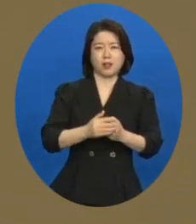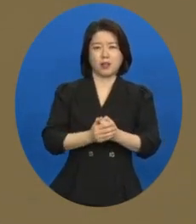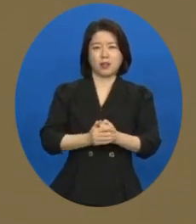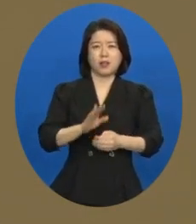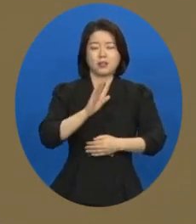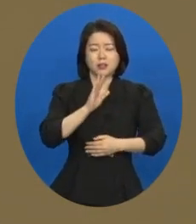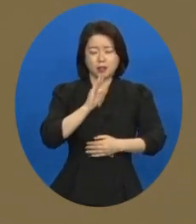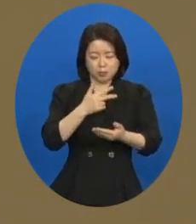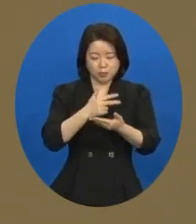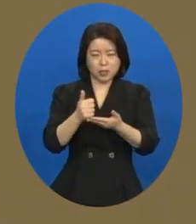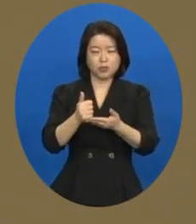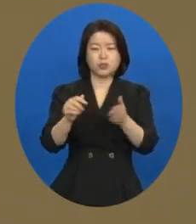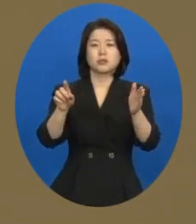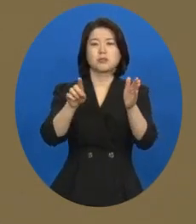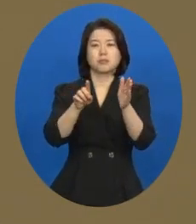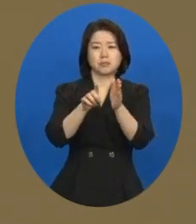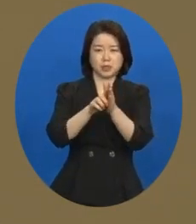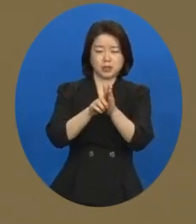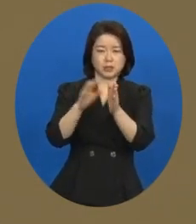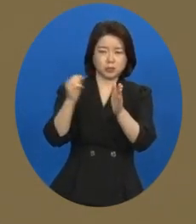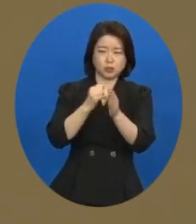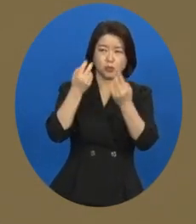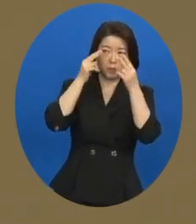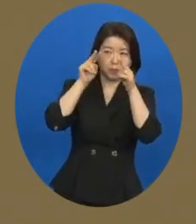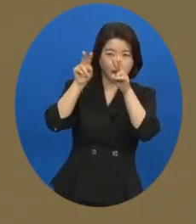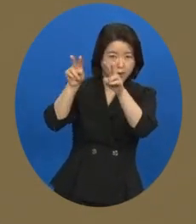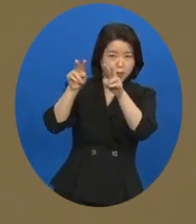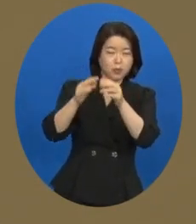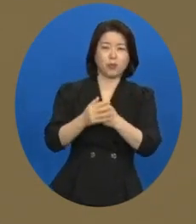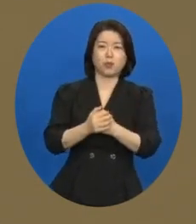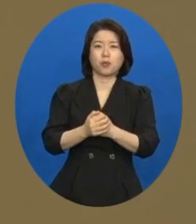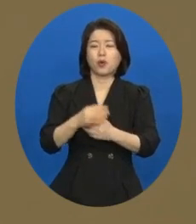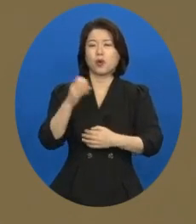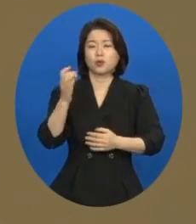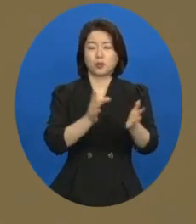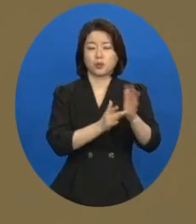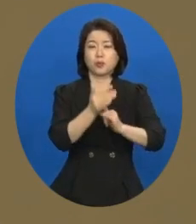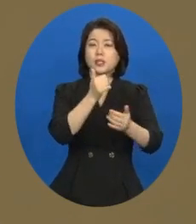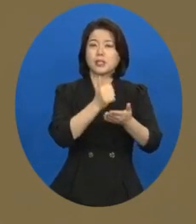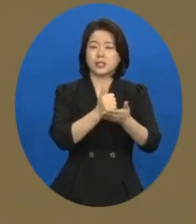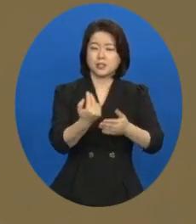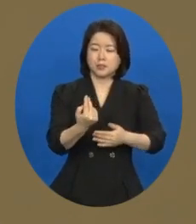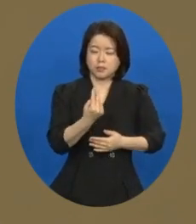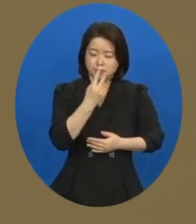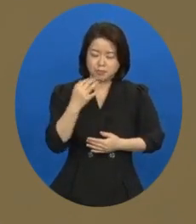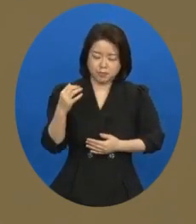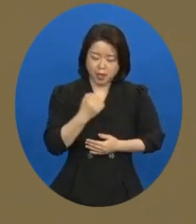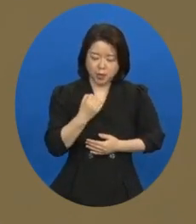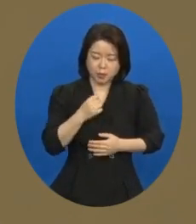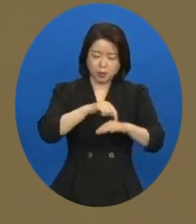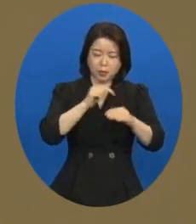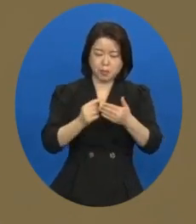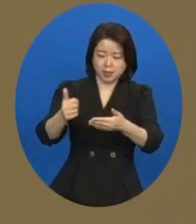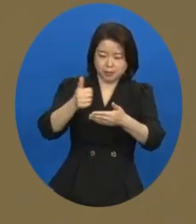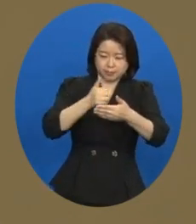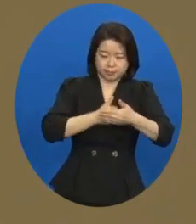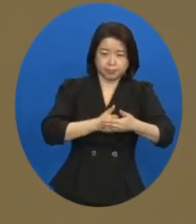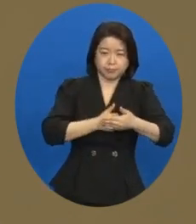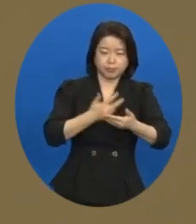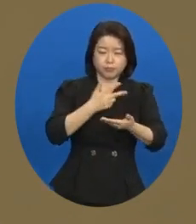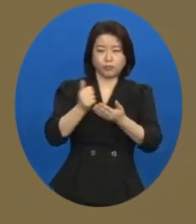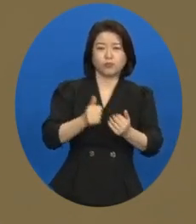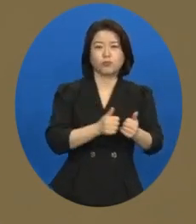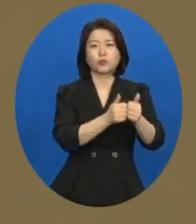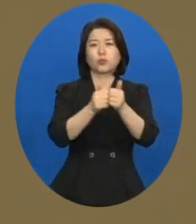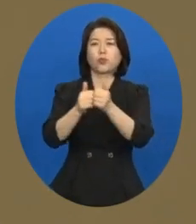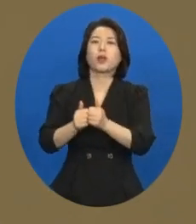정말 주님을 믿음으로 바라보고 그리고 예수님을 생명으로 마음에 영접하고 주님과